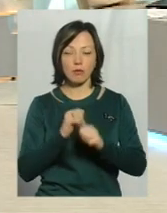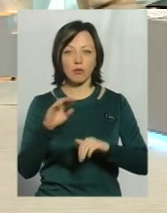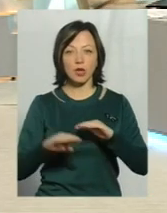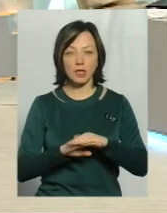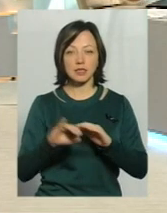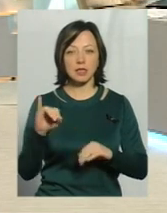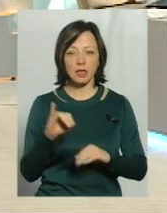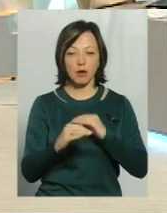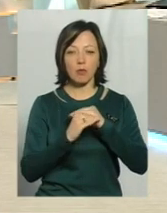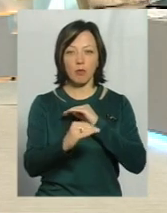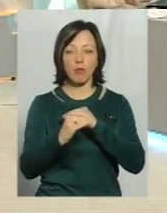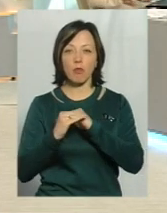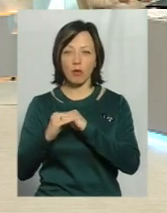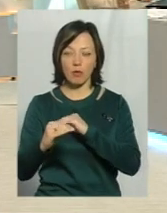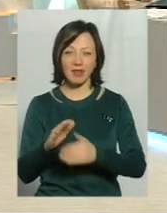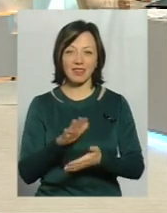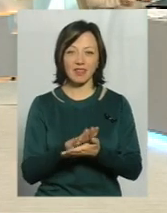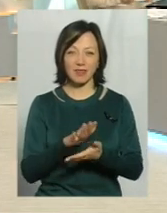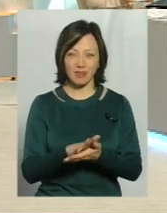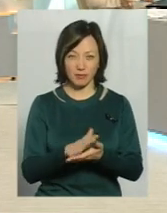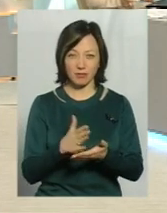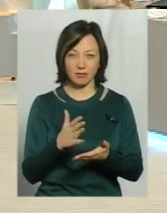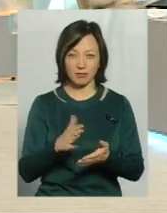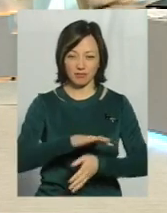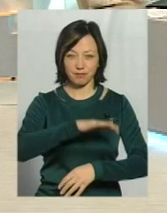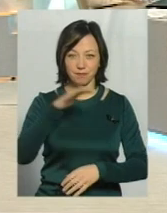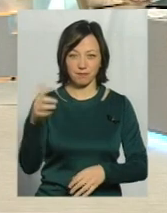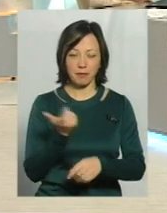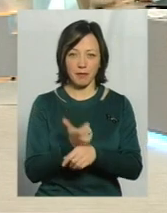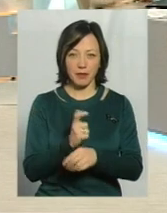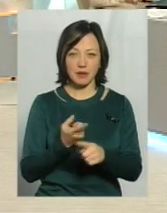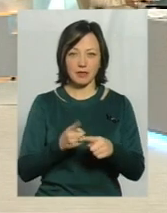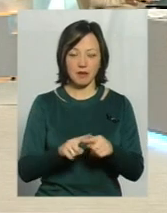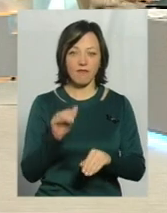І полігони твердих побутових відходів переповнені. Це вже факт,